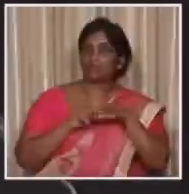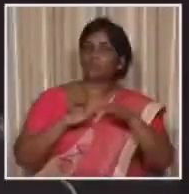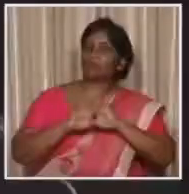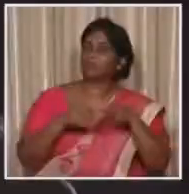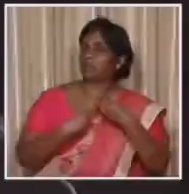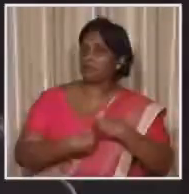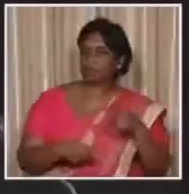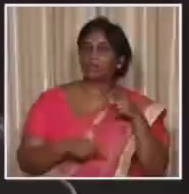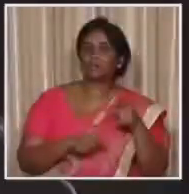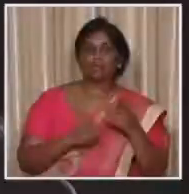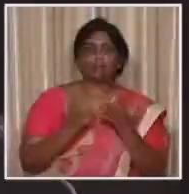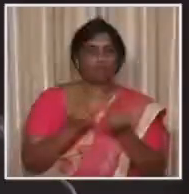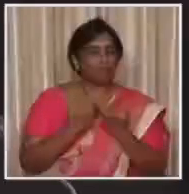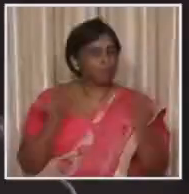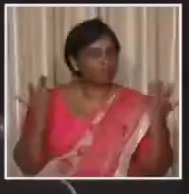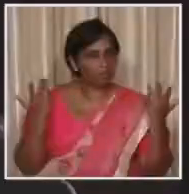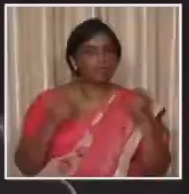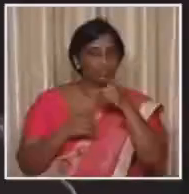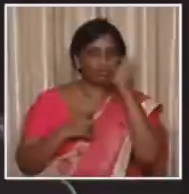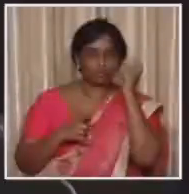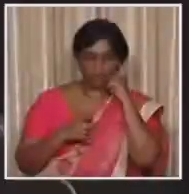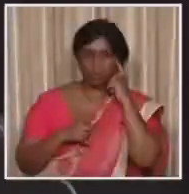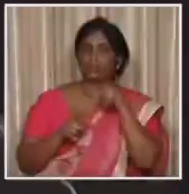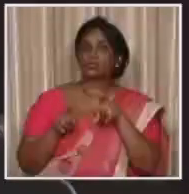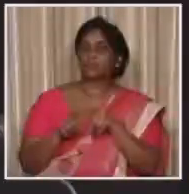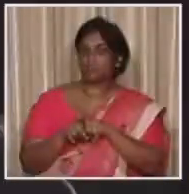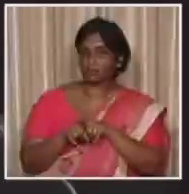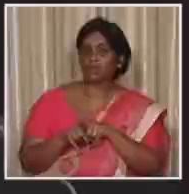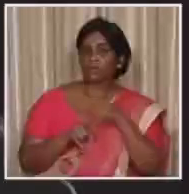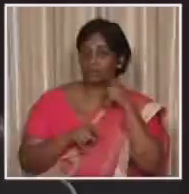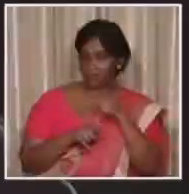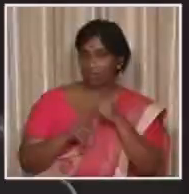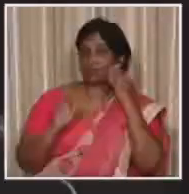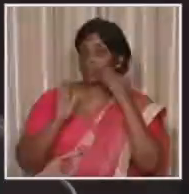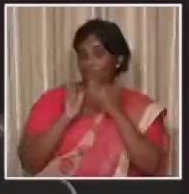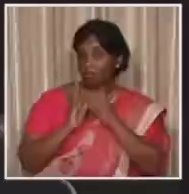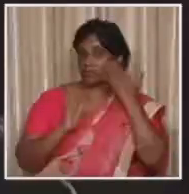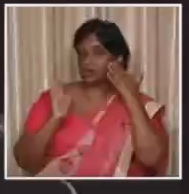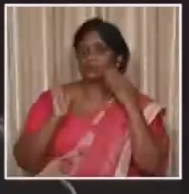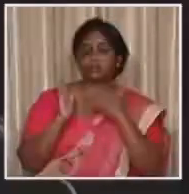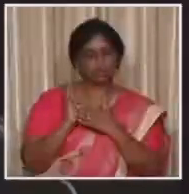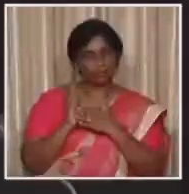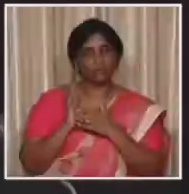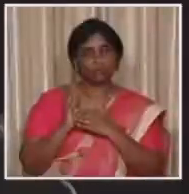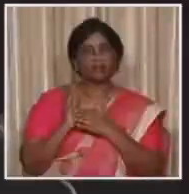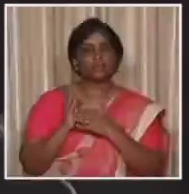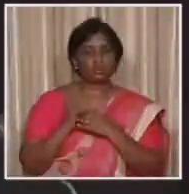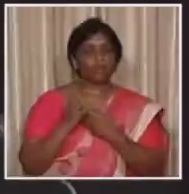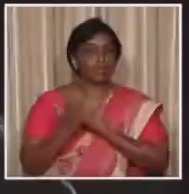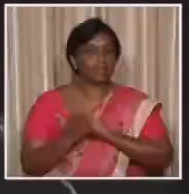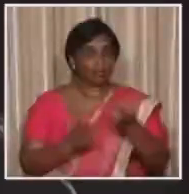සම්පූර්ණ විවරයි. ඒක ගණ්ඩ දෙයක් නැහැ. මෙතුමා දන්නවා. ඒ හින්දා ඔබතුමා මේ ගැන විශේෂ අවධානය යොමු කරලා ඇස්ට්‍රෝ